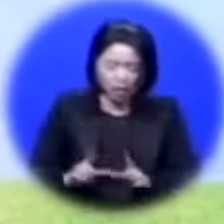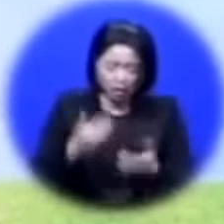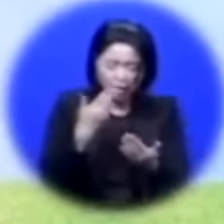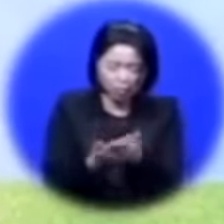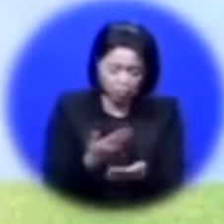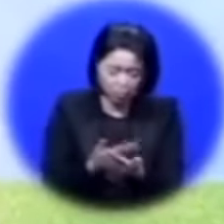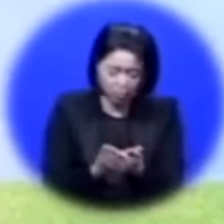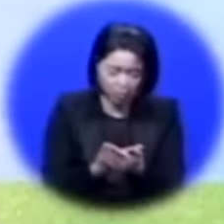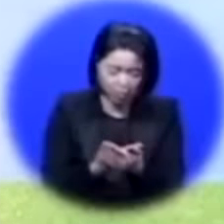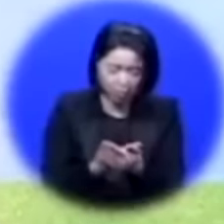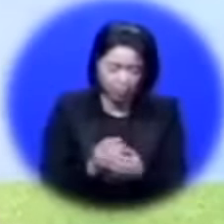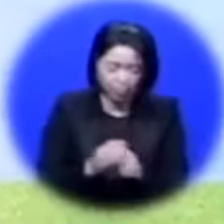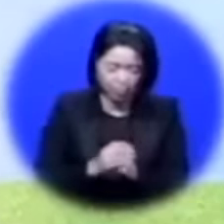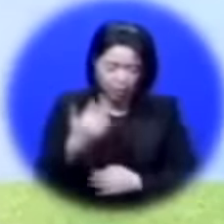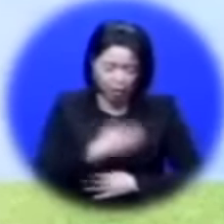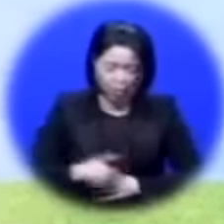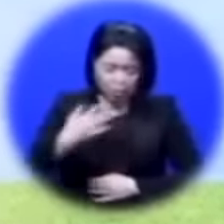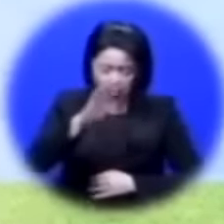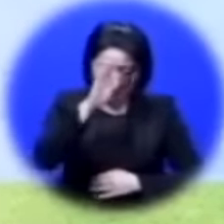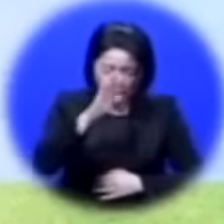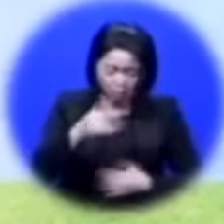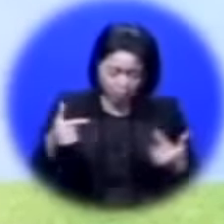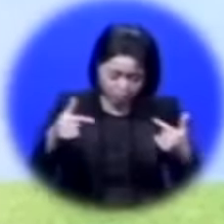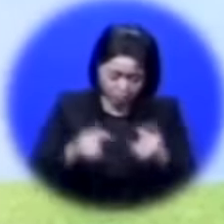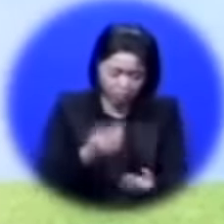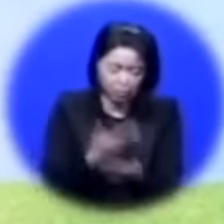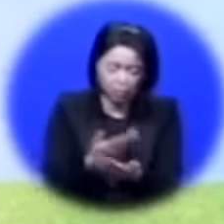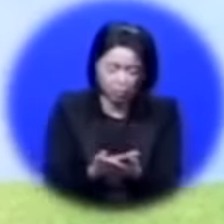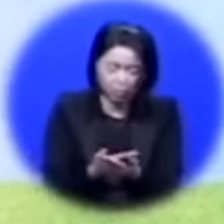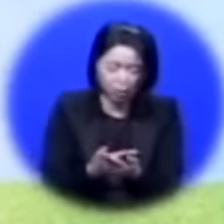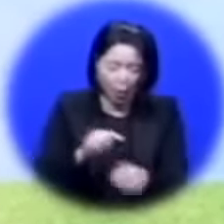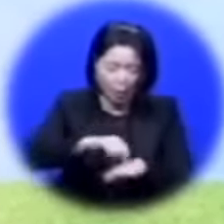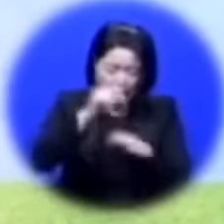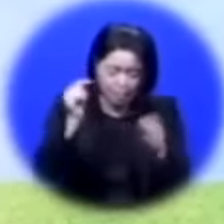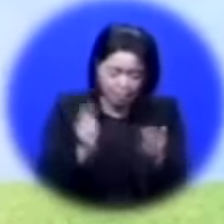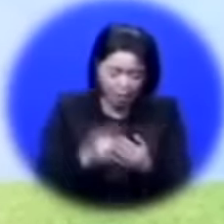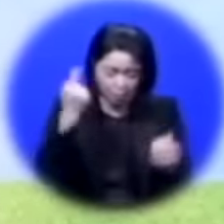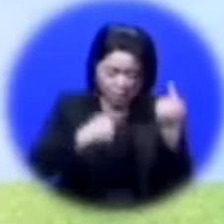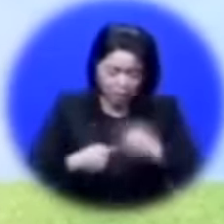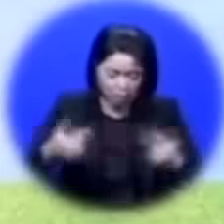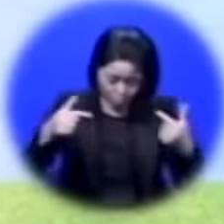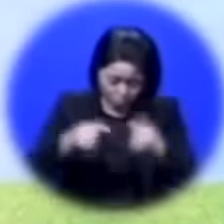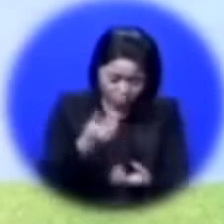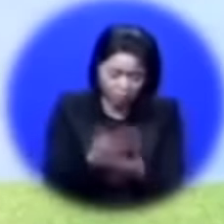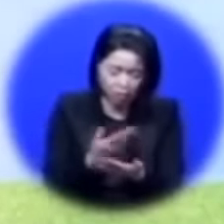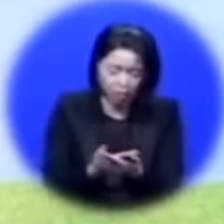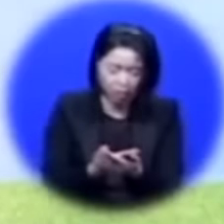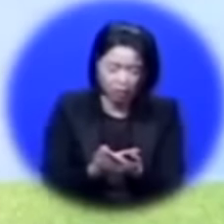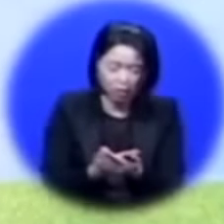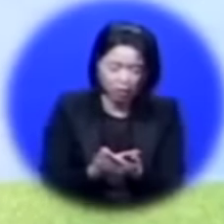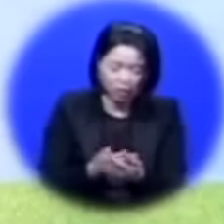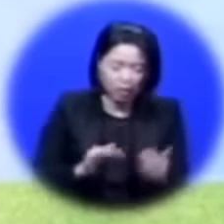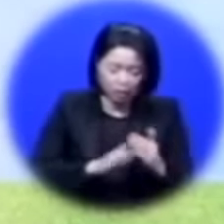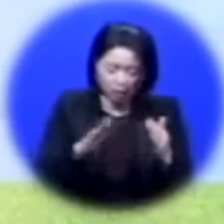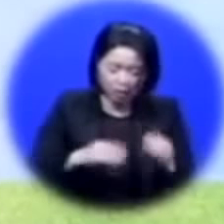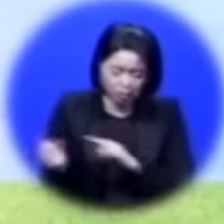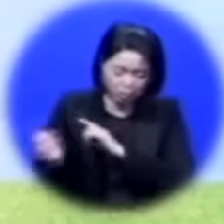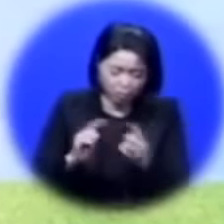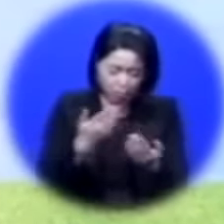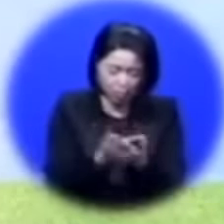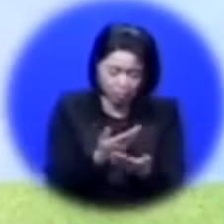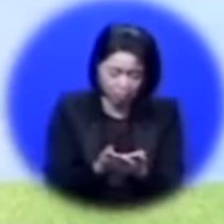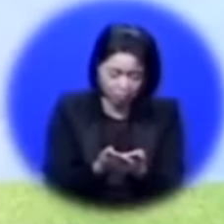주옵소서 아멘 육신의 병든 것을 치료해 주소서 마음에 상한 것을 치료해 주소서 가정을 회복시켜